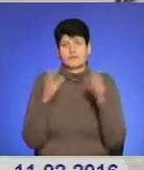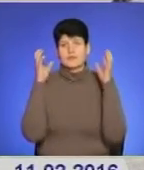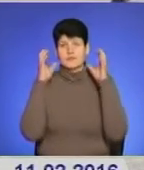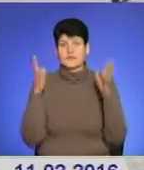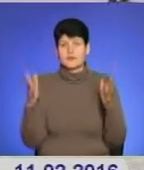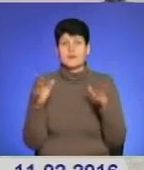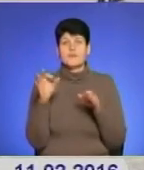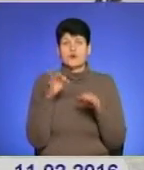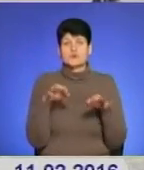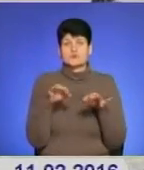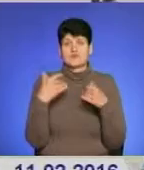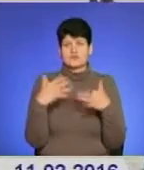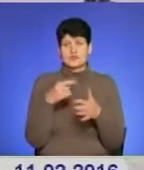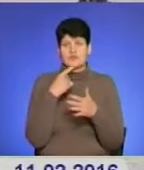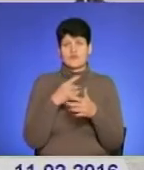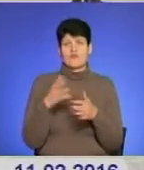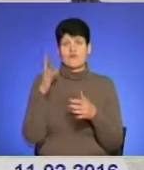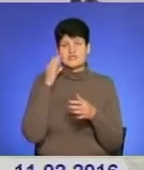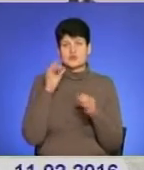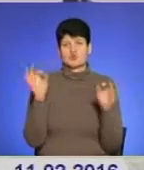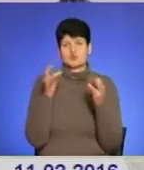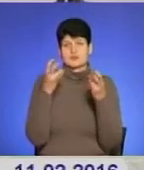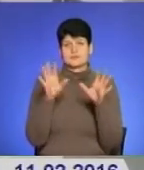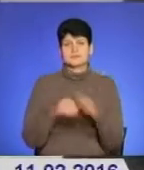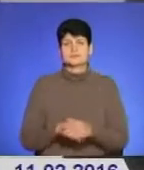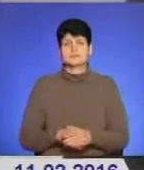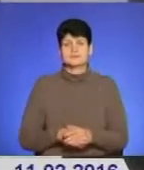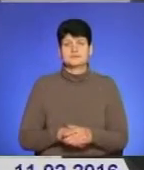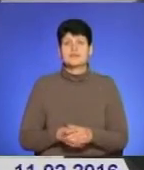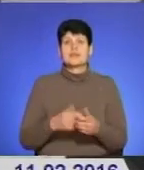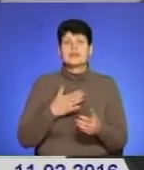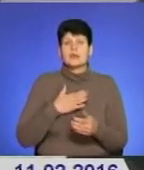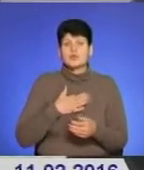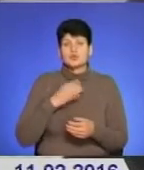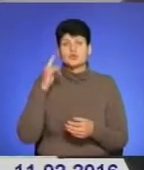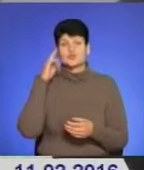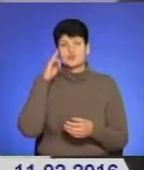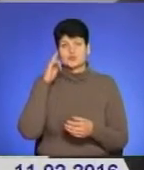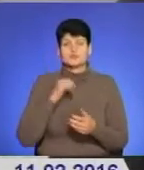То, що про транспорт я казав. Я в транспорті вважаю, що взагалі музики не повинно бути. На мою думку,